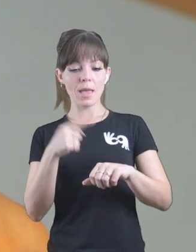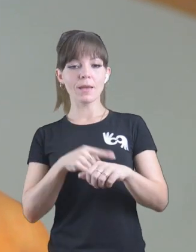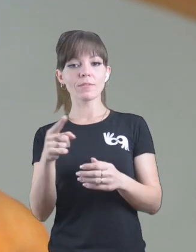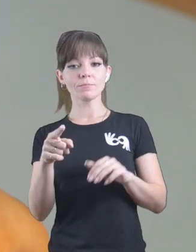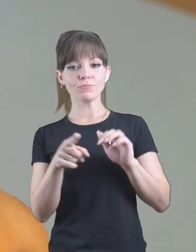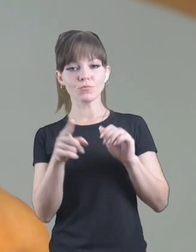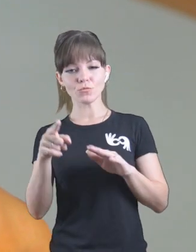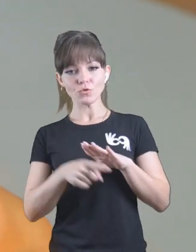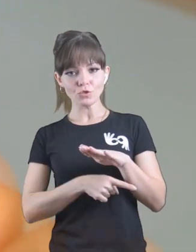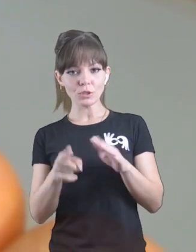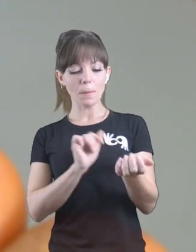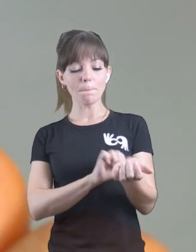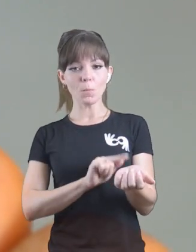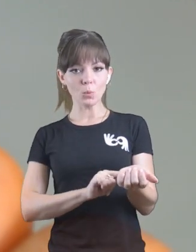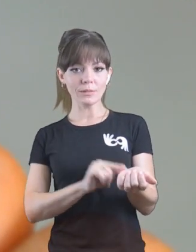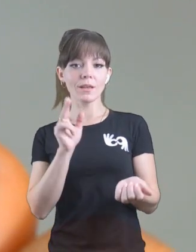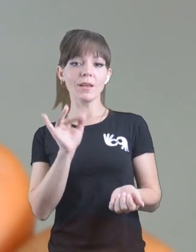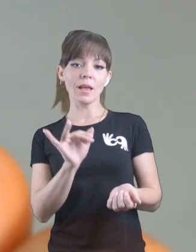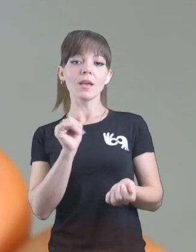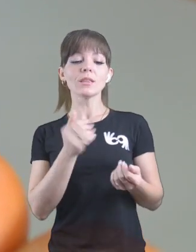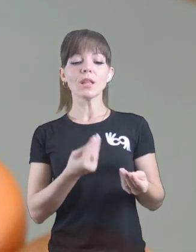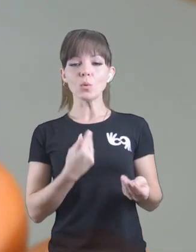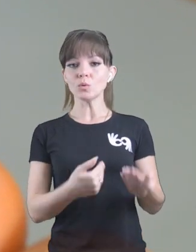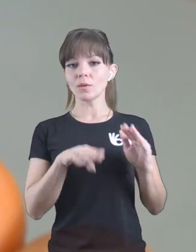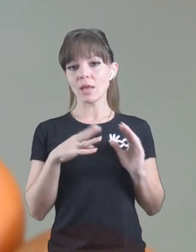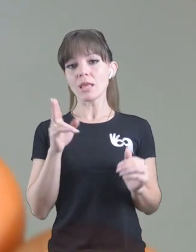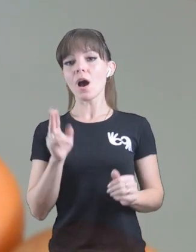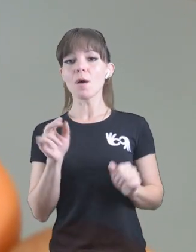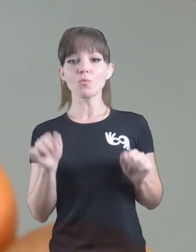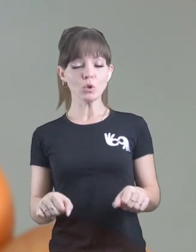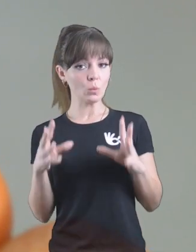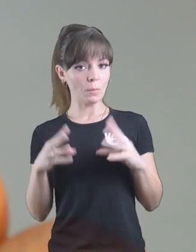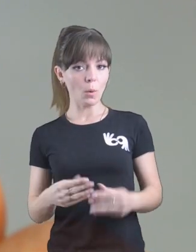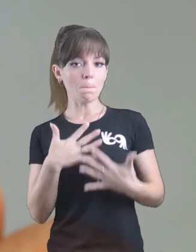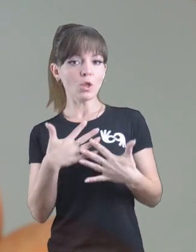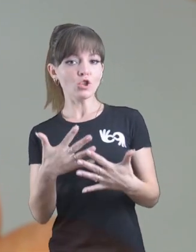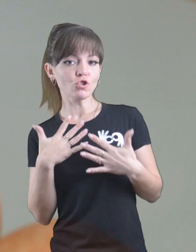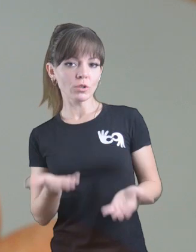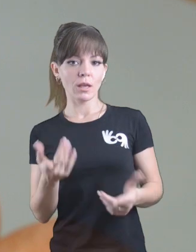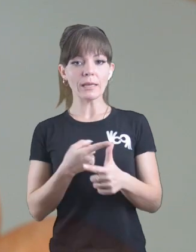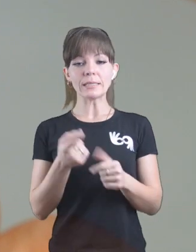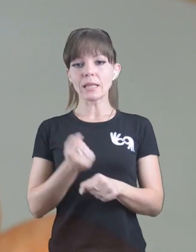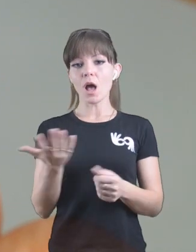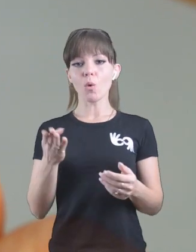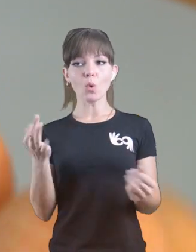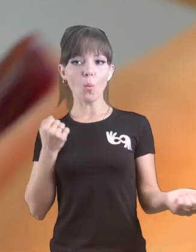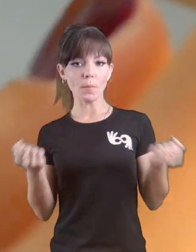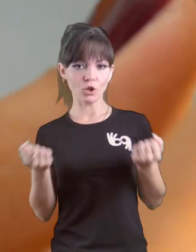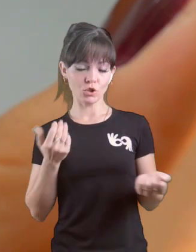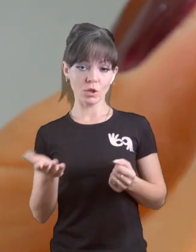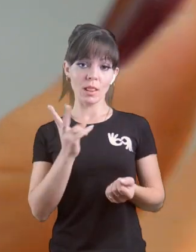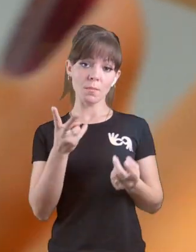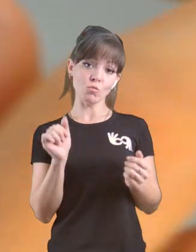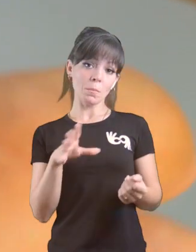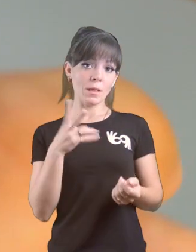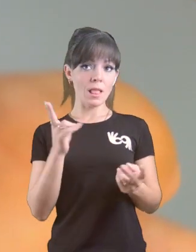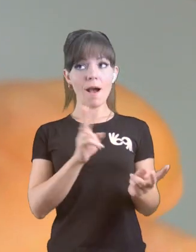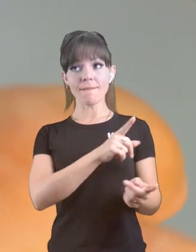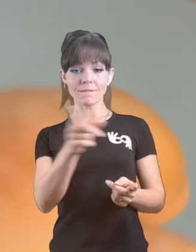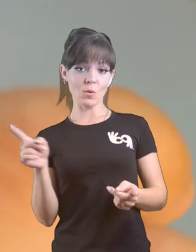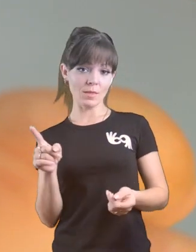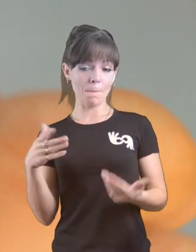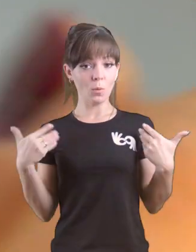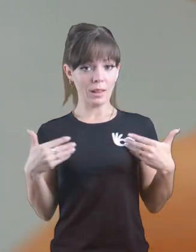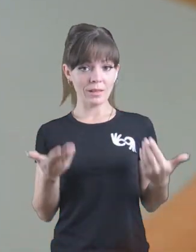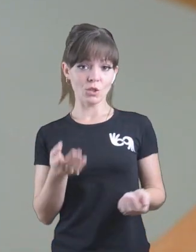показатели пульса и дает советы, как можно успокоиться. Подышать или сделать какое-то упражнение. Может, для кого-то полезная